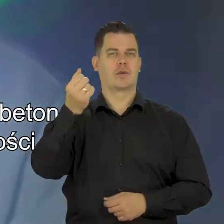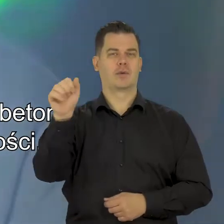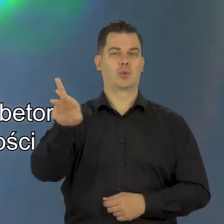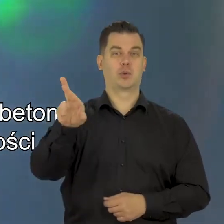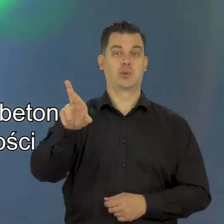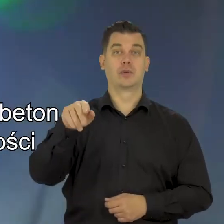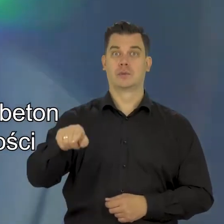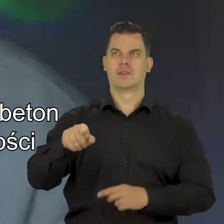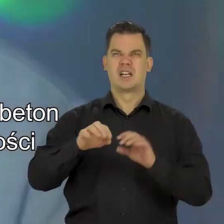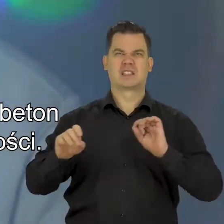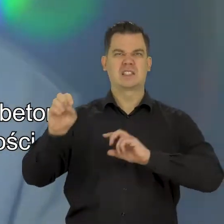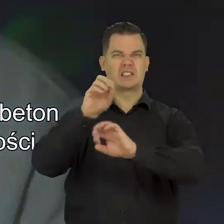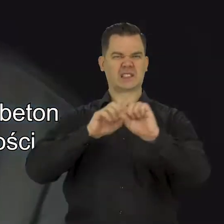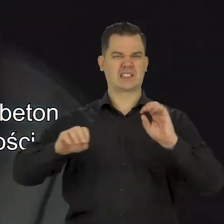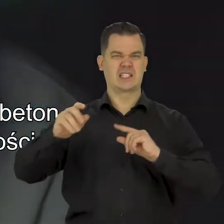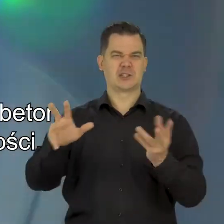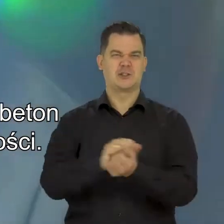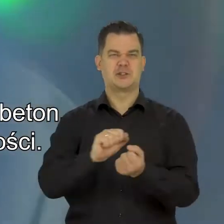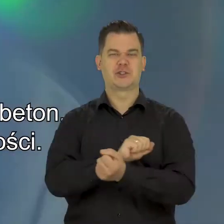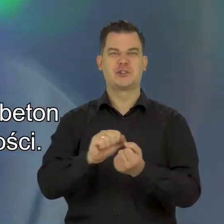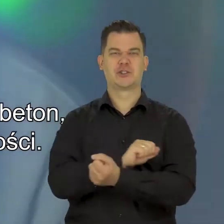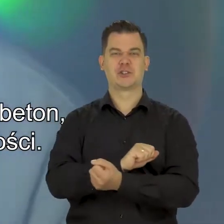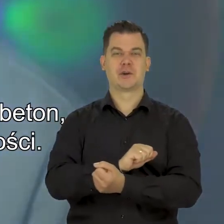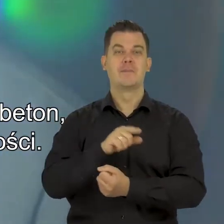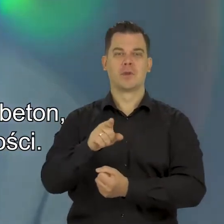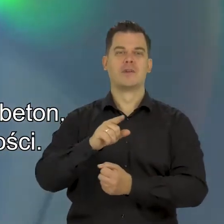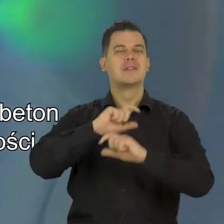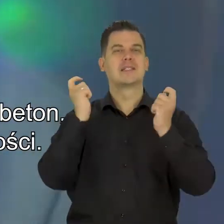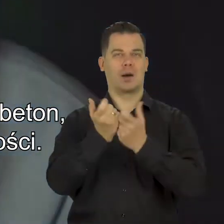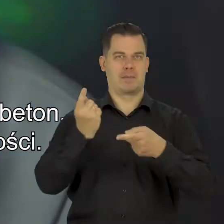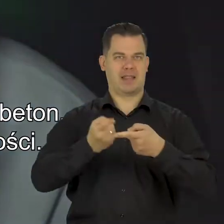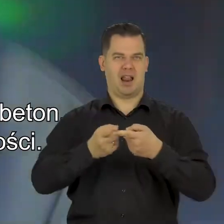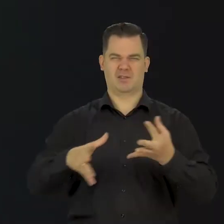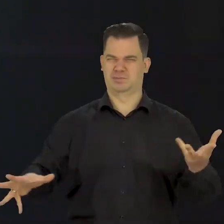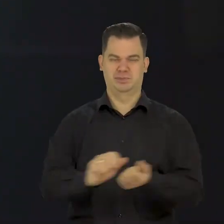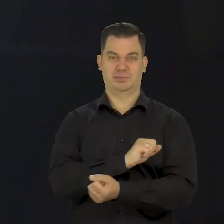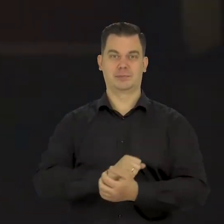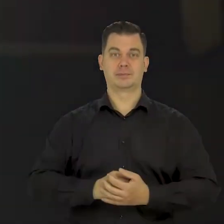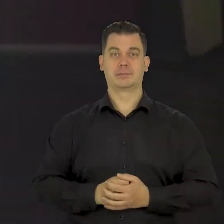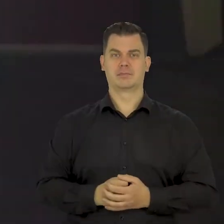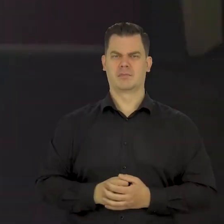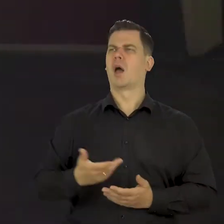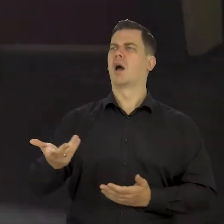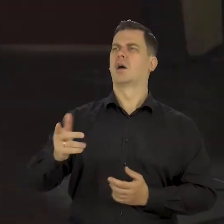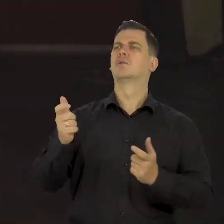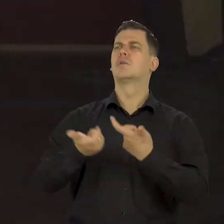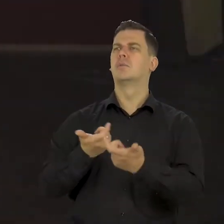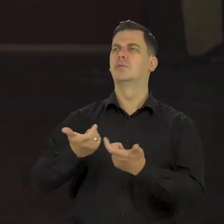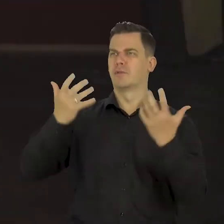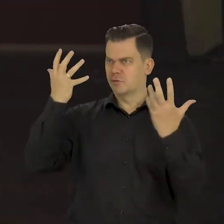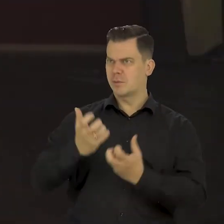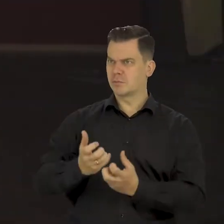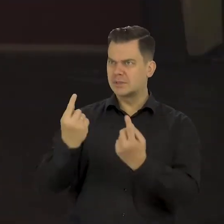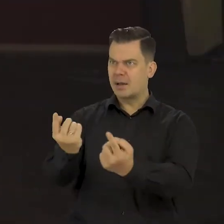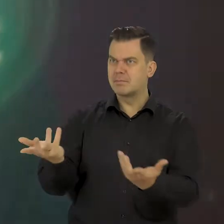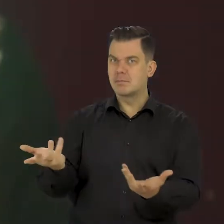który zjada beton, a metalowe strumienia połyka w całości. Tej, a co ty tu robisz sam i